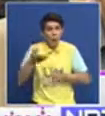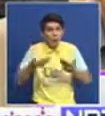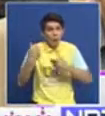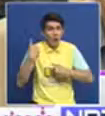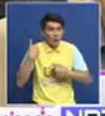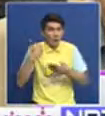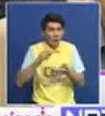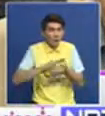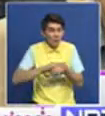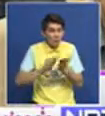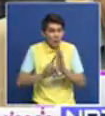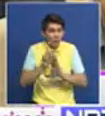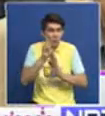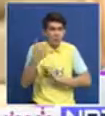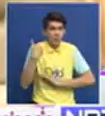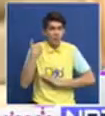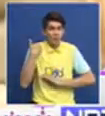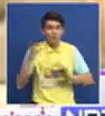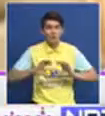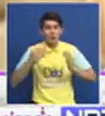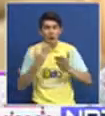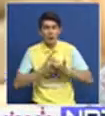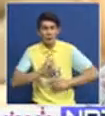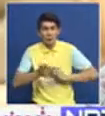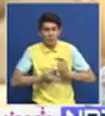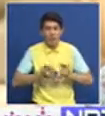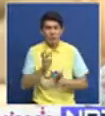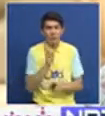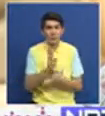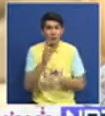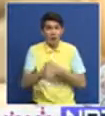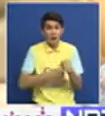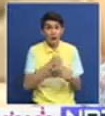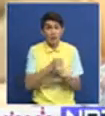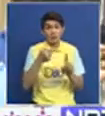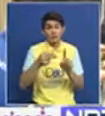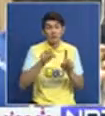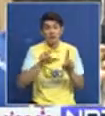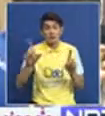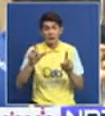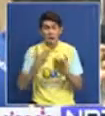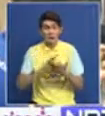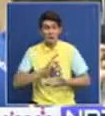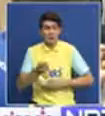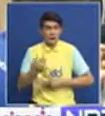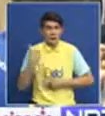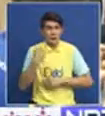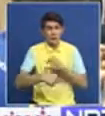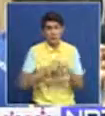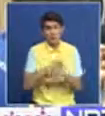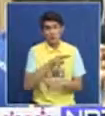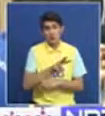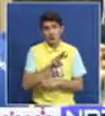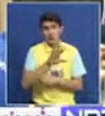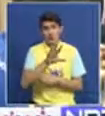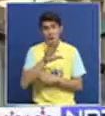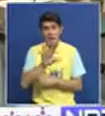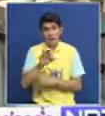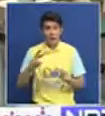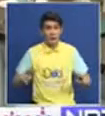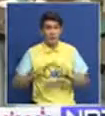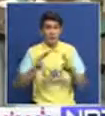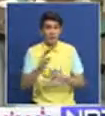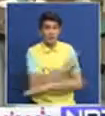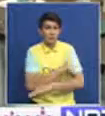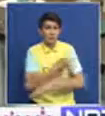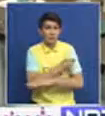ความดันโลหิตสูงทำให้รัฐต้องจ่ายค่ารักษาปีละกว่า 10,000 ล้านบาทโดยในปี 2559 กระทรวงสาธ